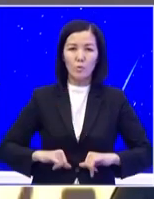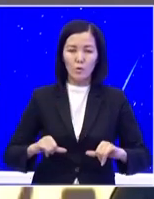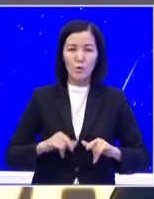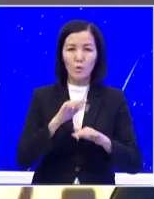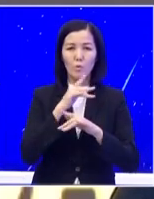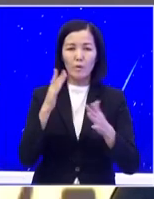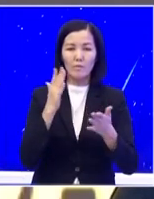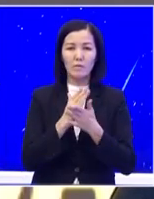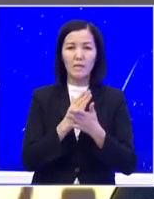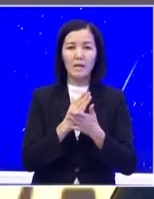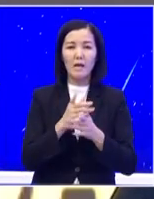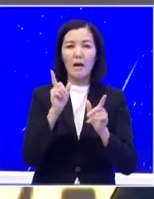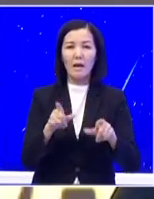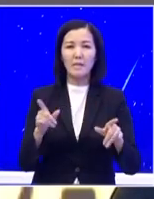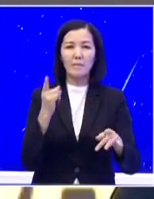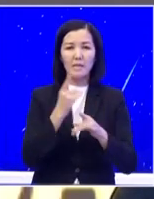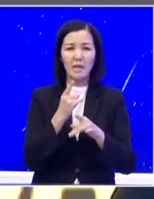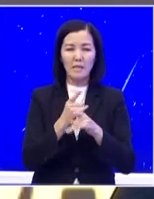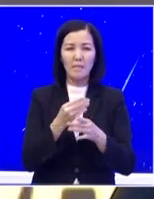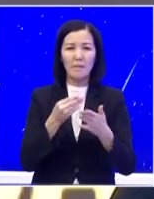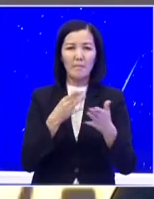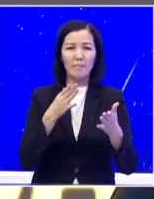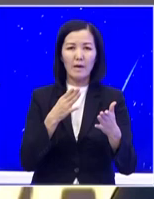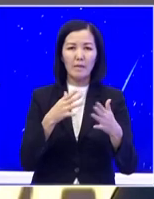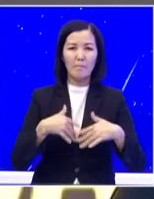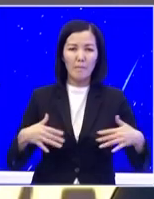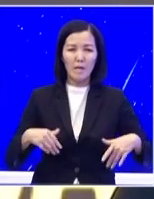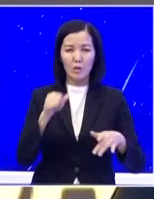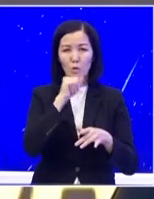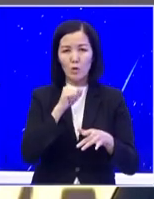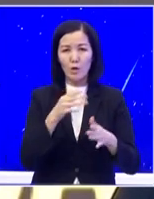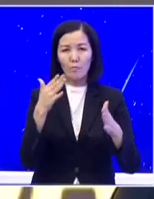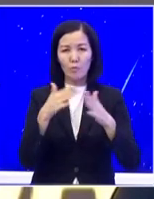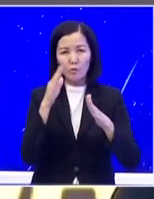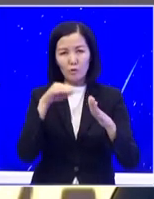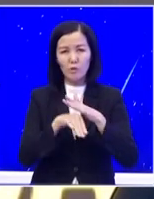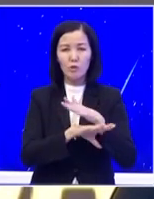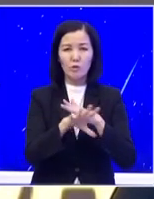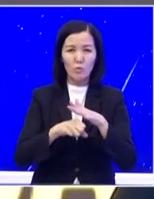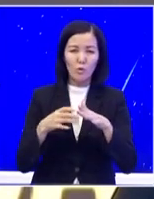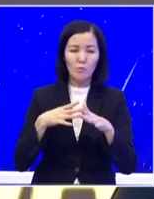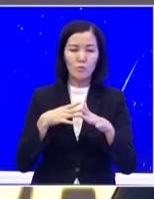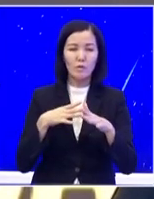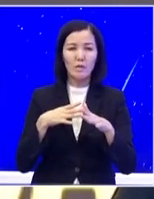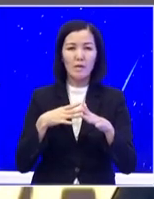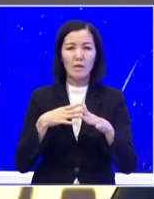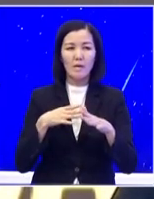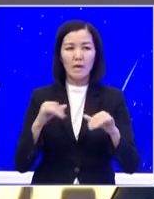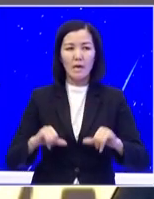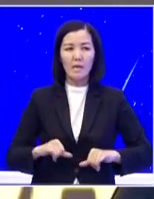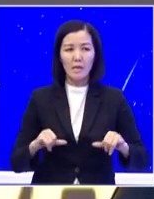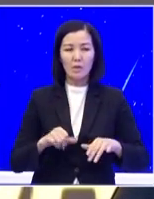Адамдарды алдап, олардың бағалы заттарын, малдарын ұрлап, үйлерін тонау үшін қарақшылар